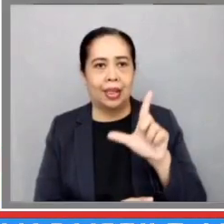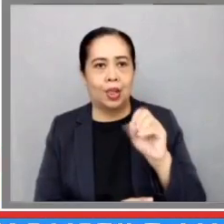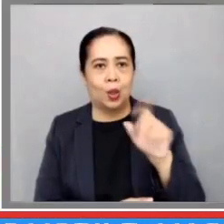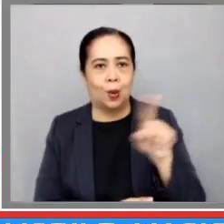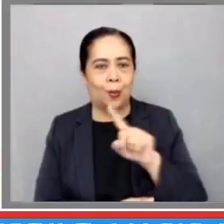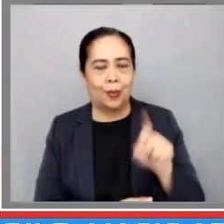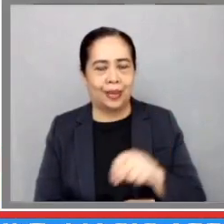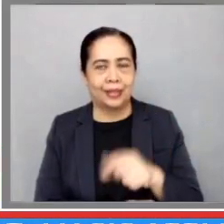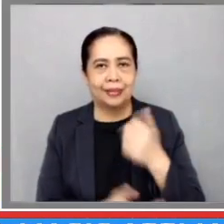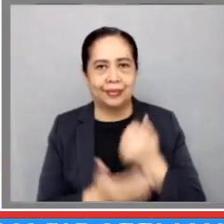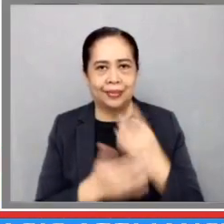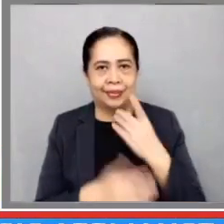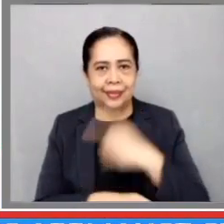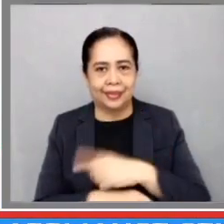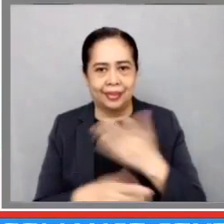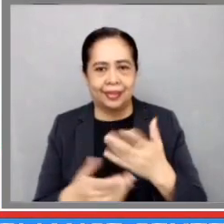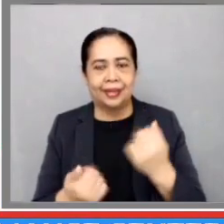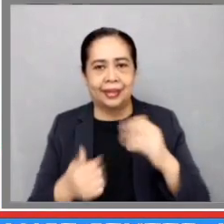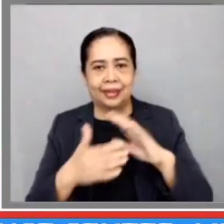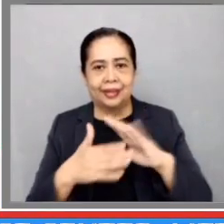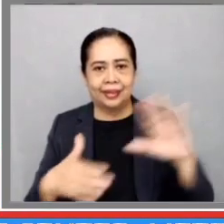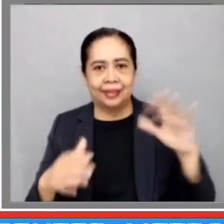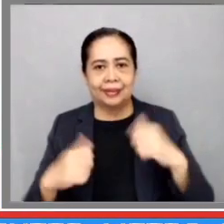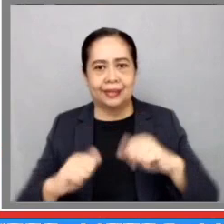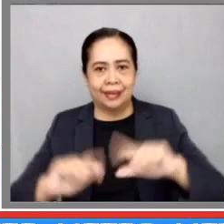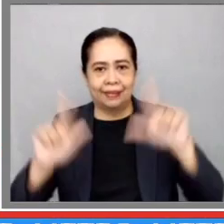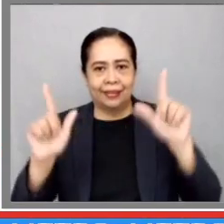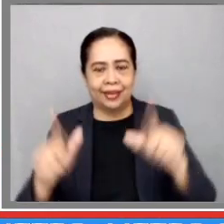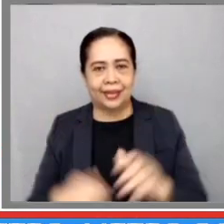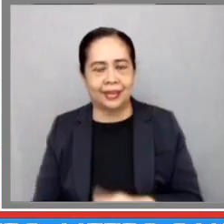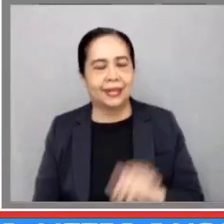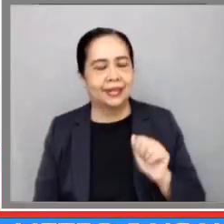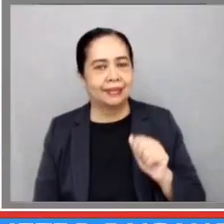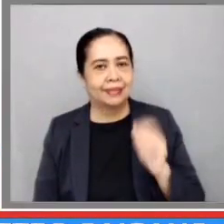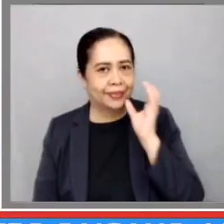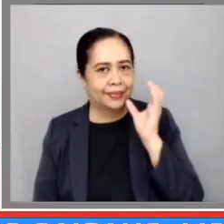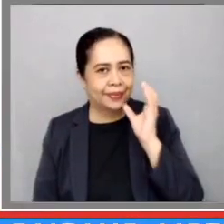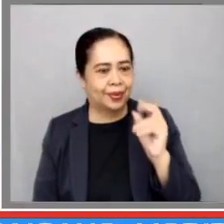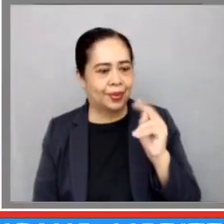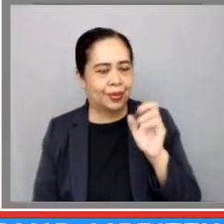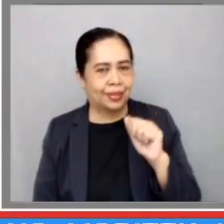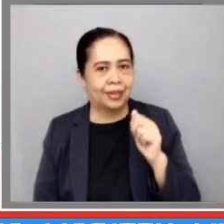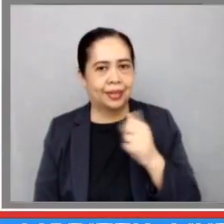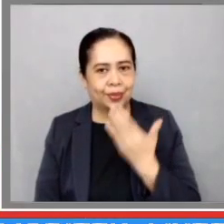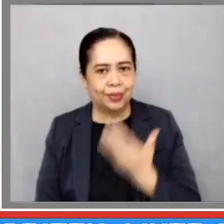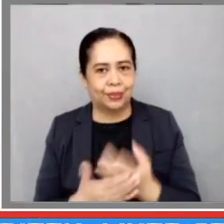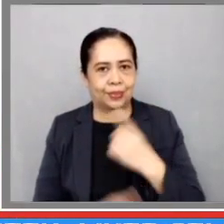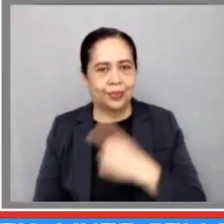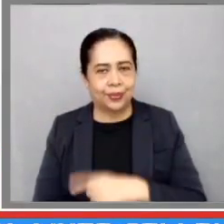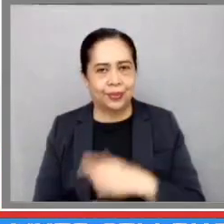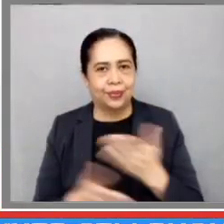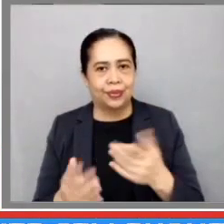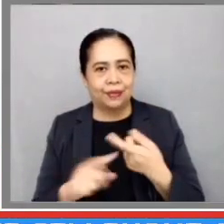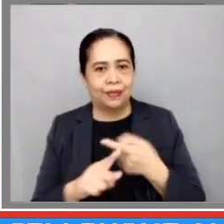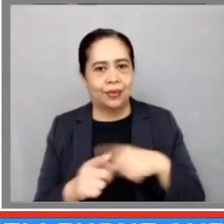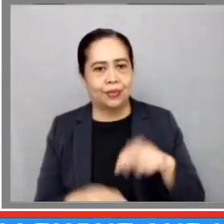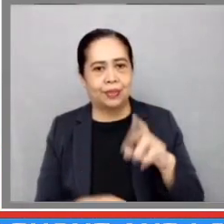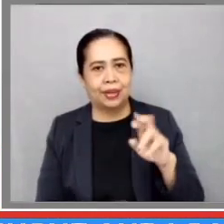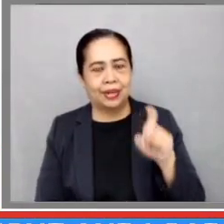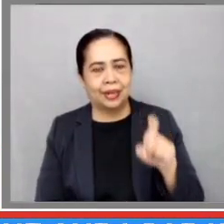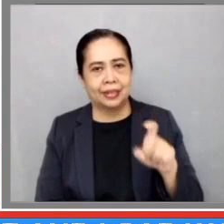Lopez. Live po kayo sa Balitang Hari. Yes, Ma'am Connie, magandang umaga po at mula po sa ating kalihim, Secretary Rex